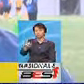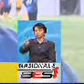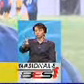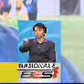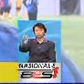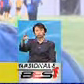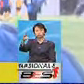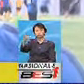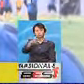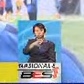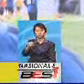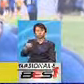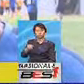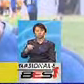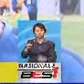Pusat